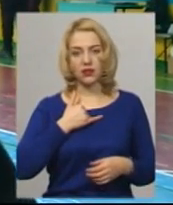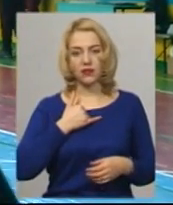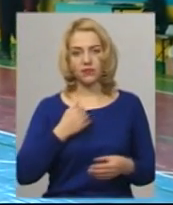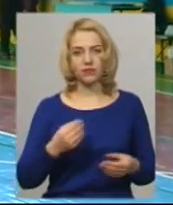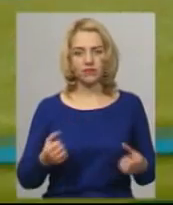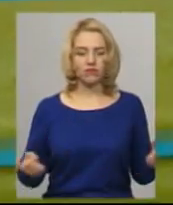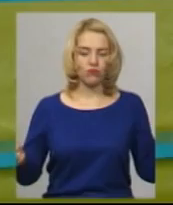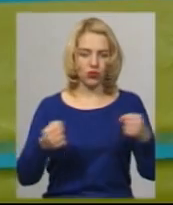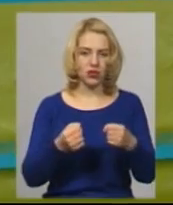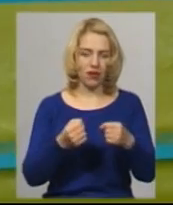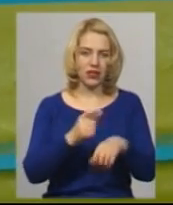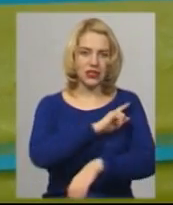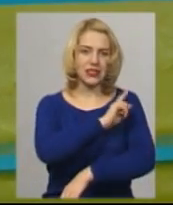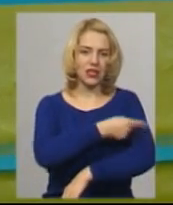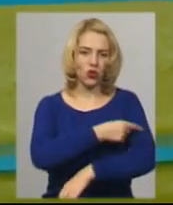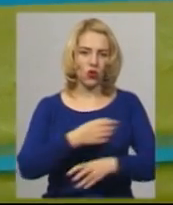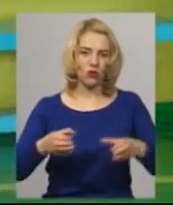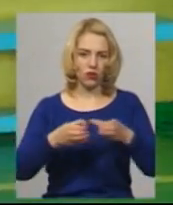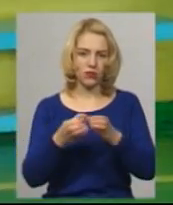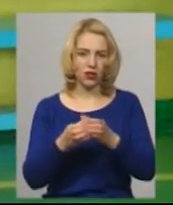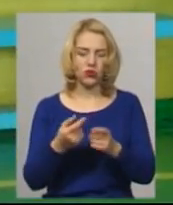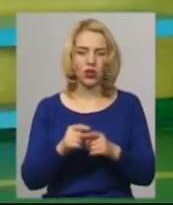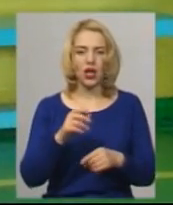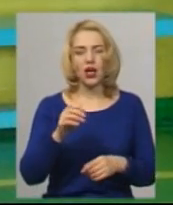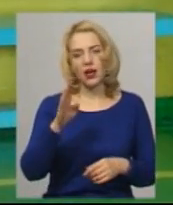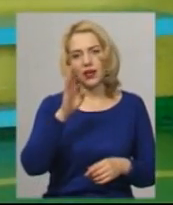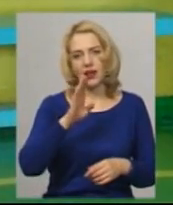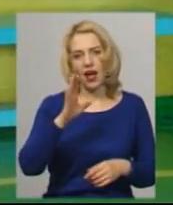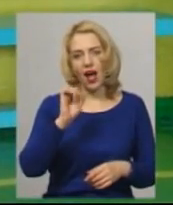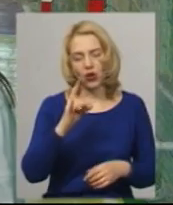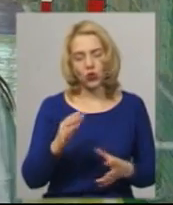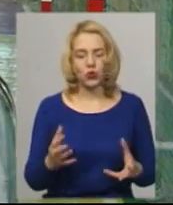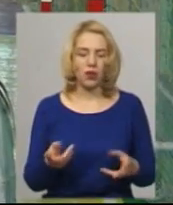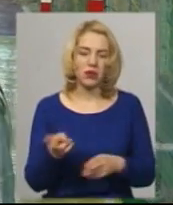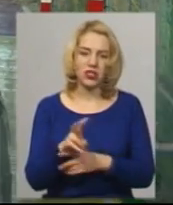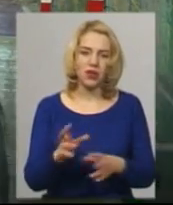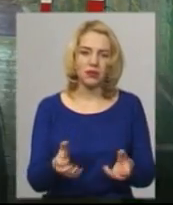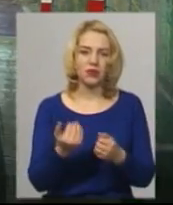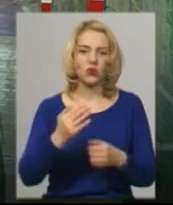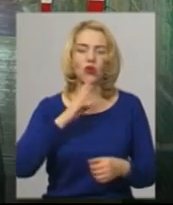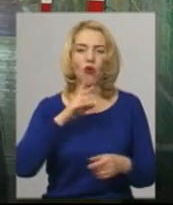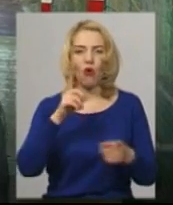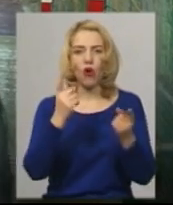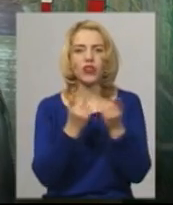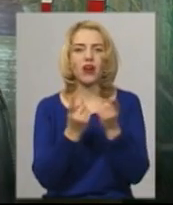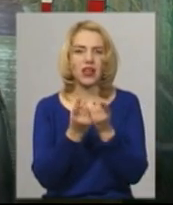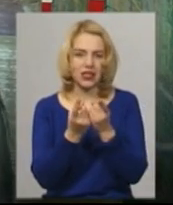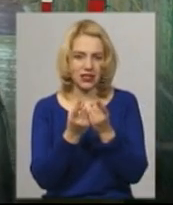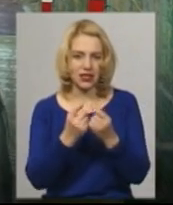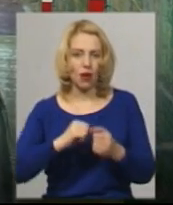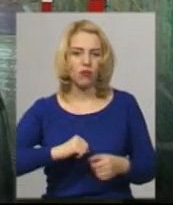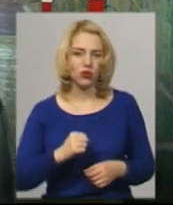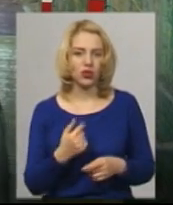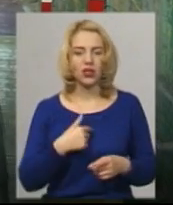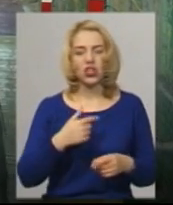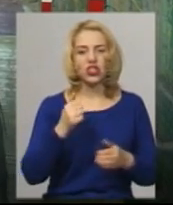і ми проіграли. Артура Стахова прийшла підтримати його однокласниця та подруга Дарія Чудо. Дуже часто буває таке, що немає підтримки і